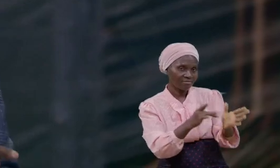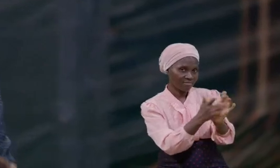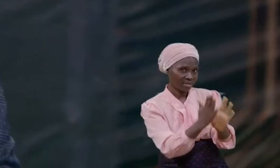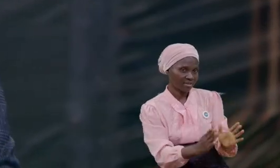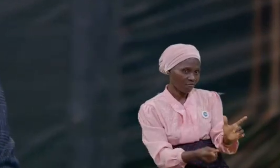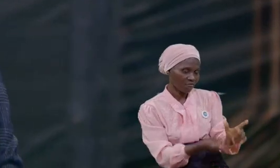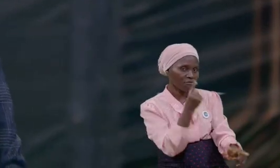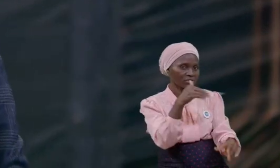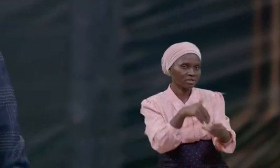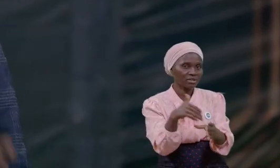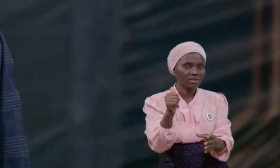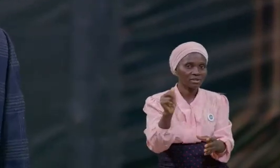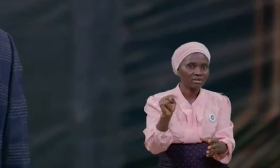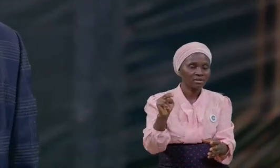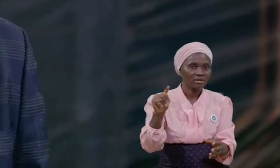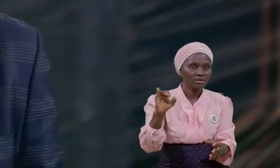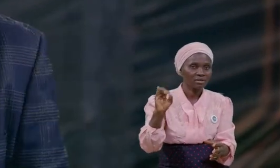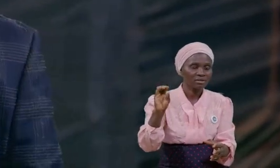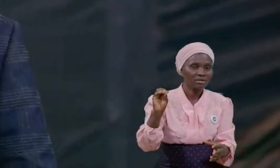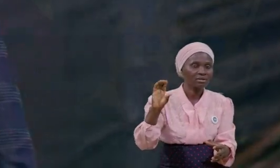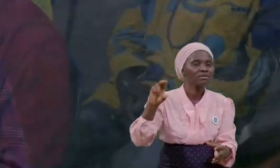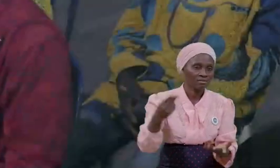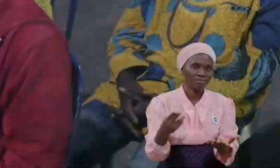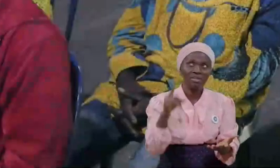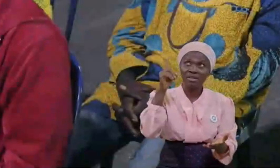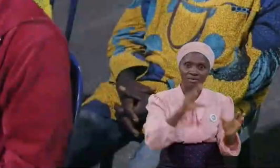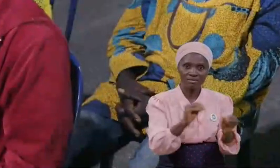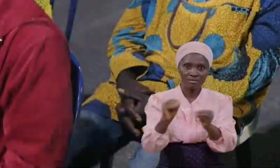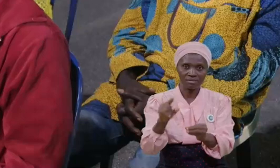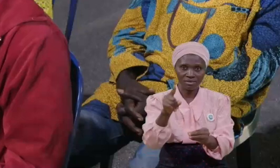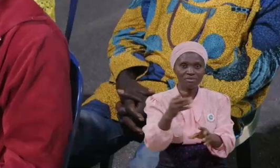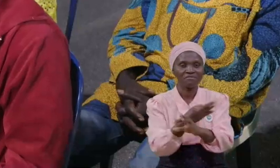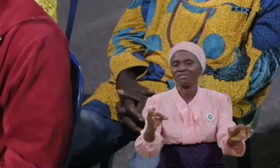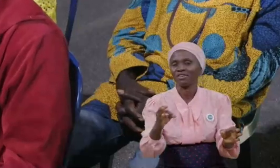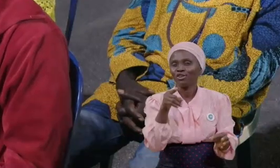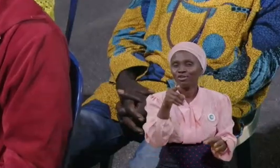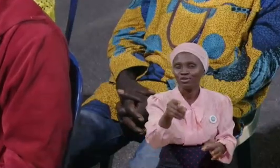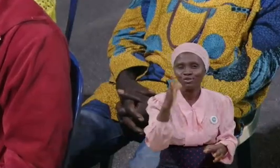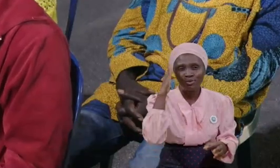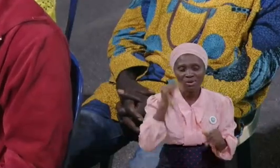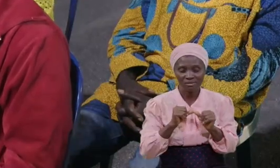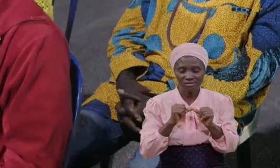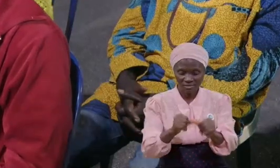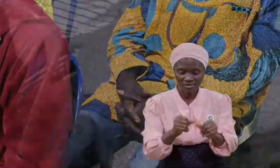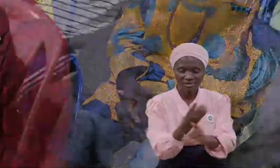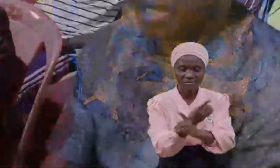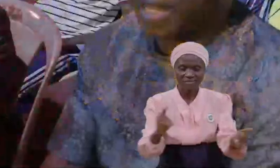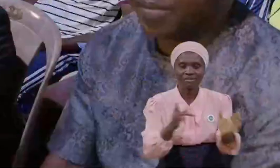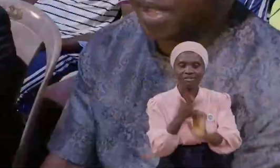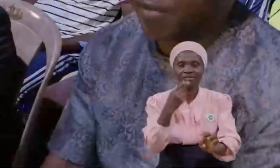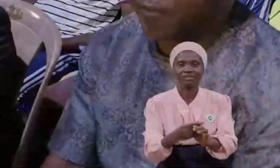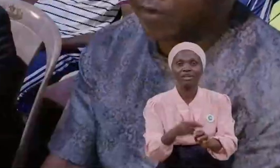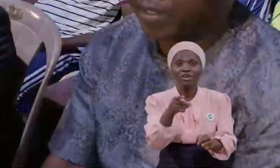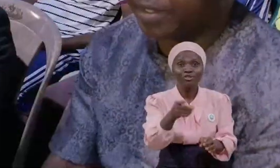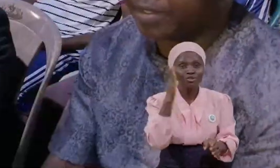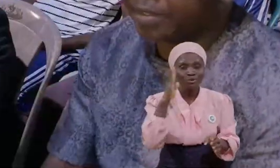Antioche. Il t'a franchi et tu demeures libre. Je demeure libre.